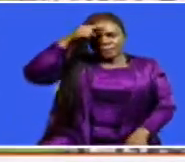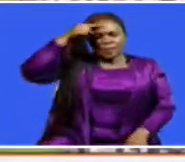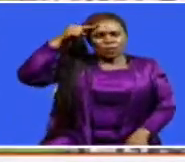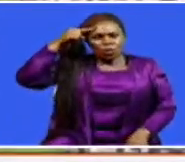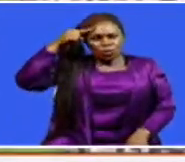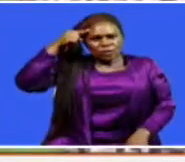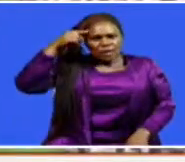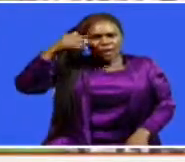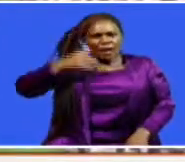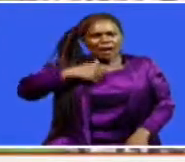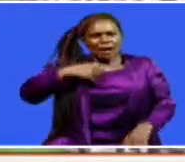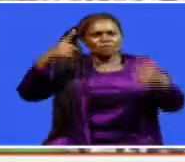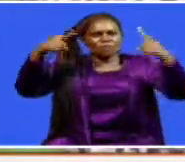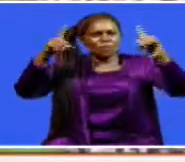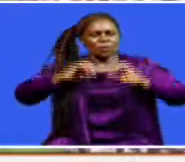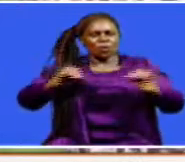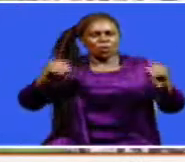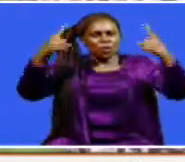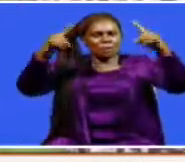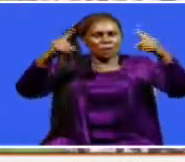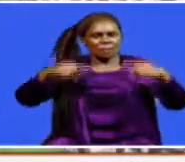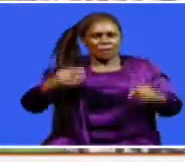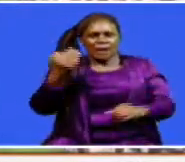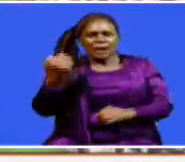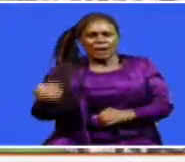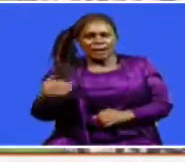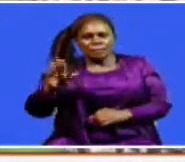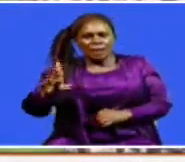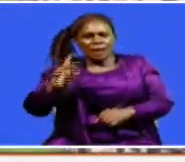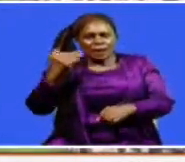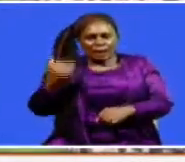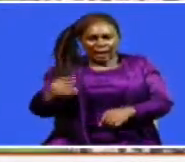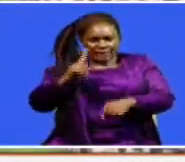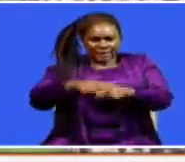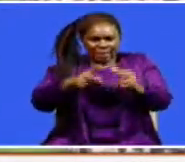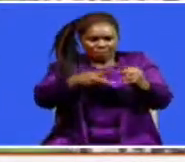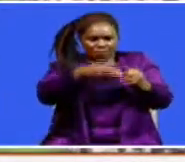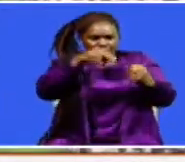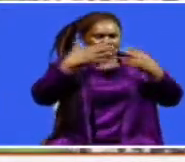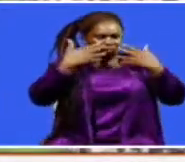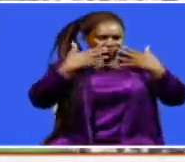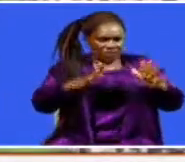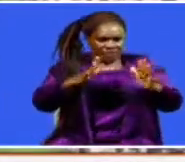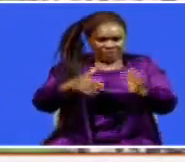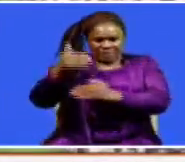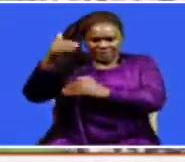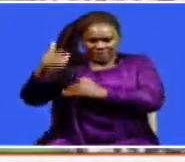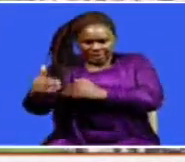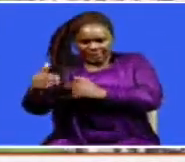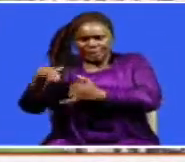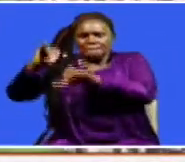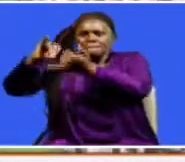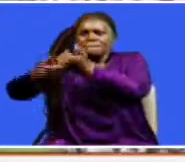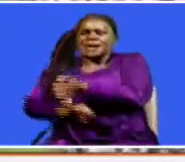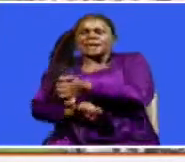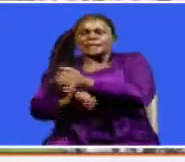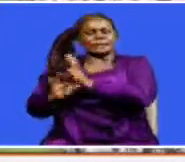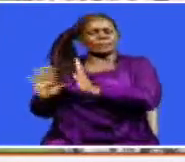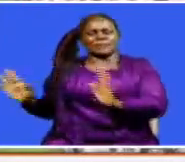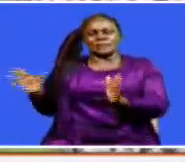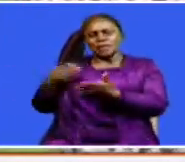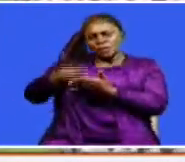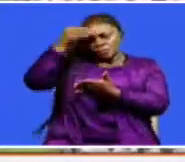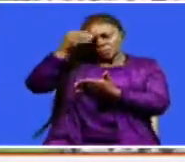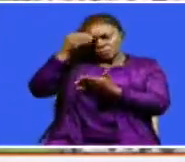sababu hatuna mafanikio, na mafanikio yetu ni kwa wasichana. Na mtoto msichana anapotahirishwa, akili yake imepotea, akili ya masomo